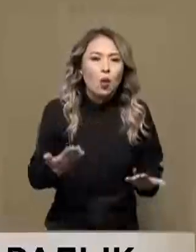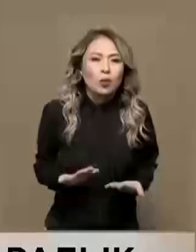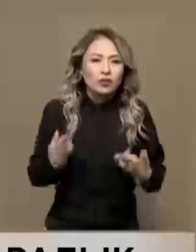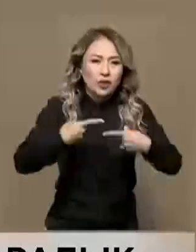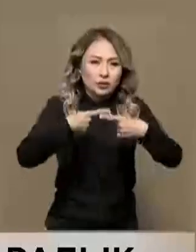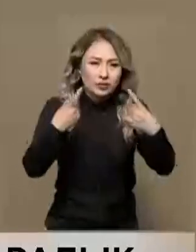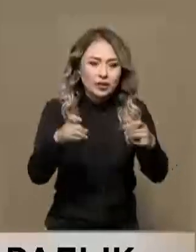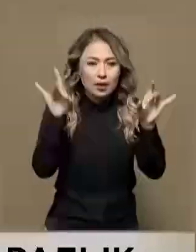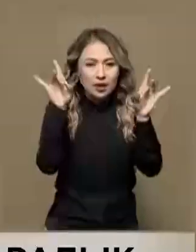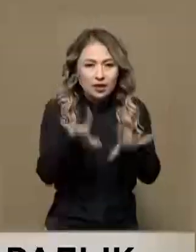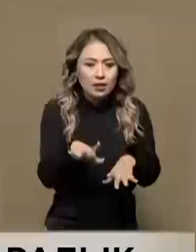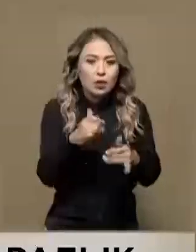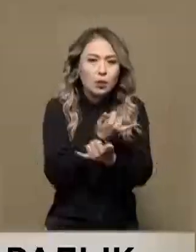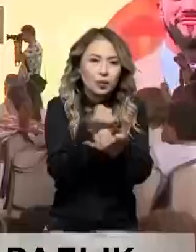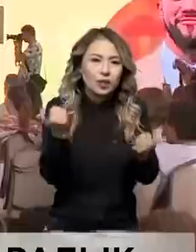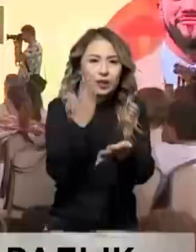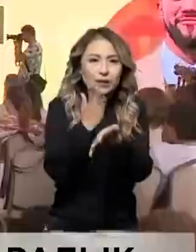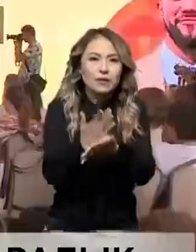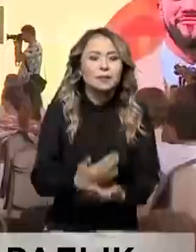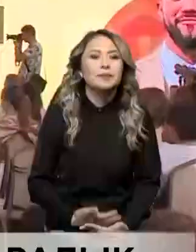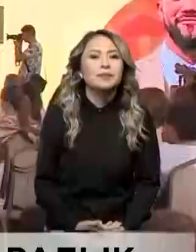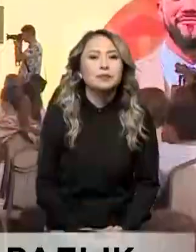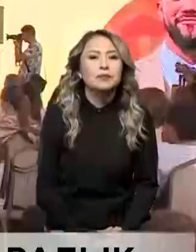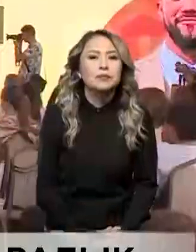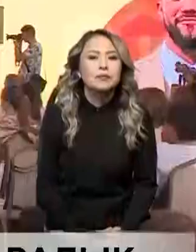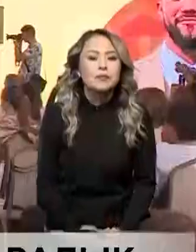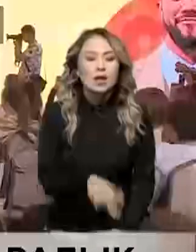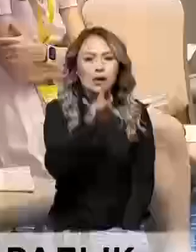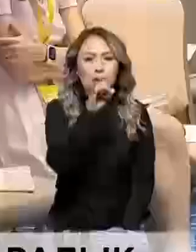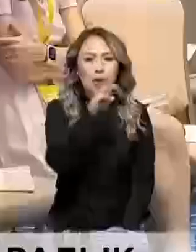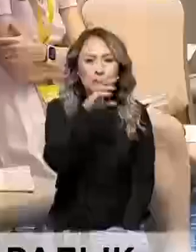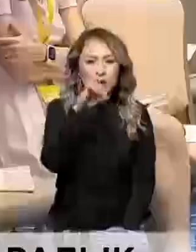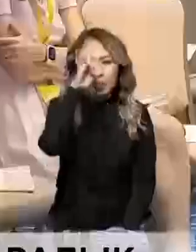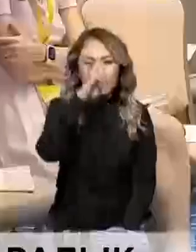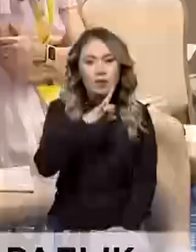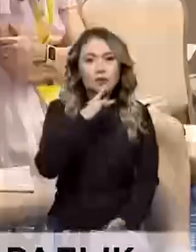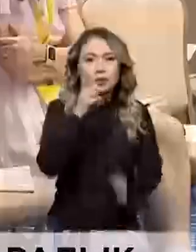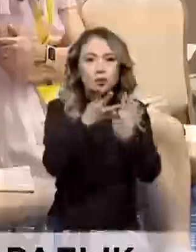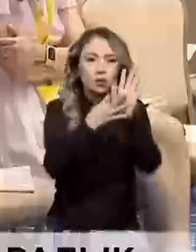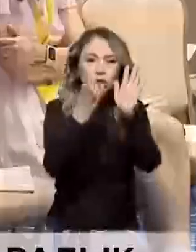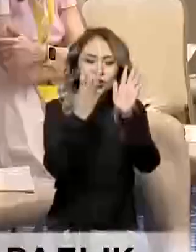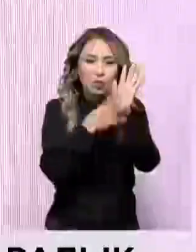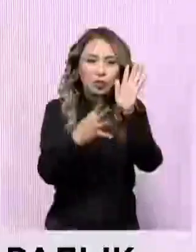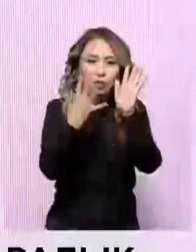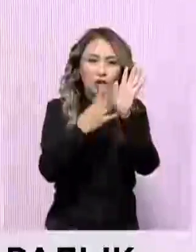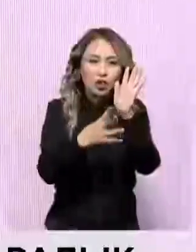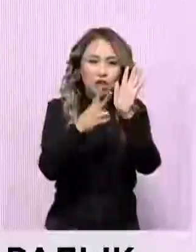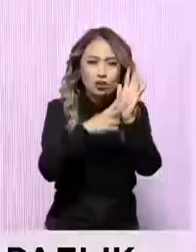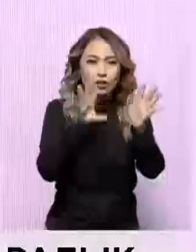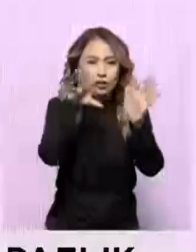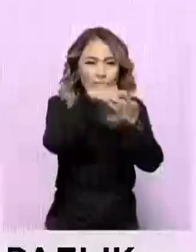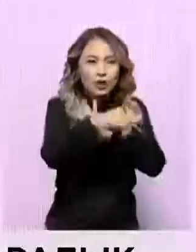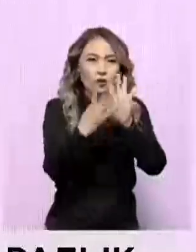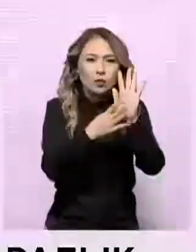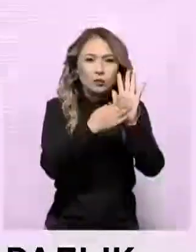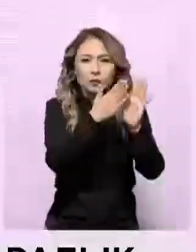мейрамхана бизнесінде де қызмет көрсетіп келеді. Рамс Қазақстан 1997 жылы құрылған. Алматы нарығына кіргелі бері 90-нан